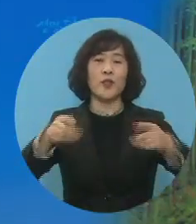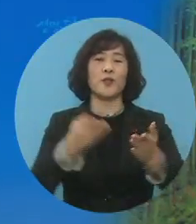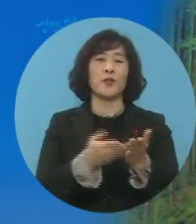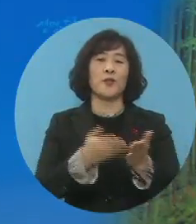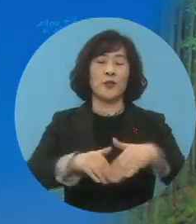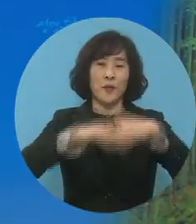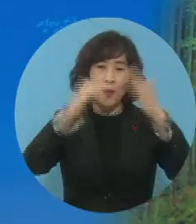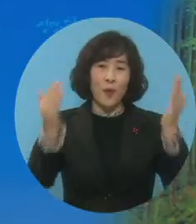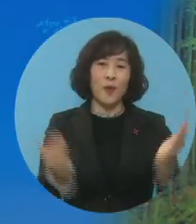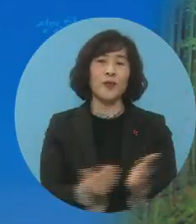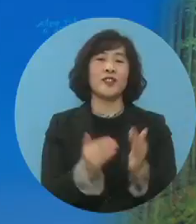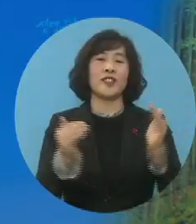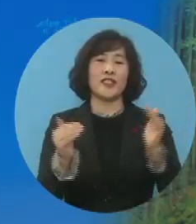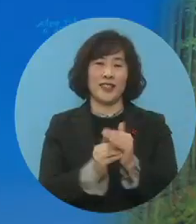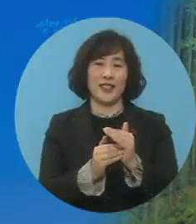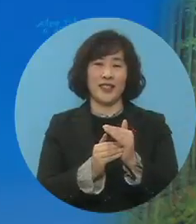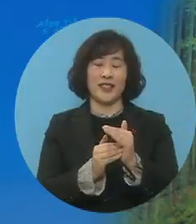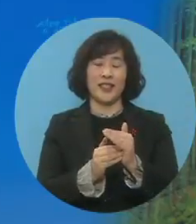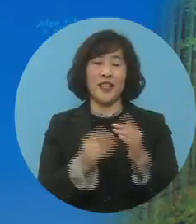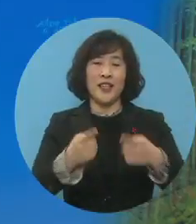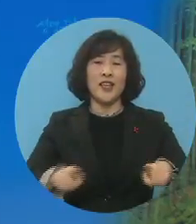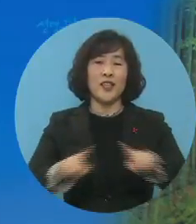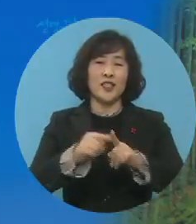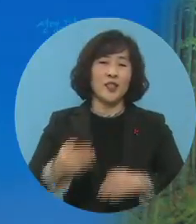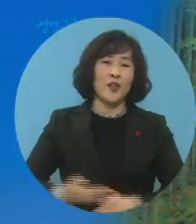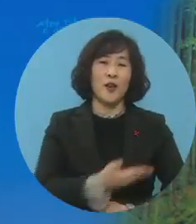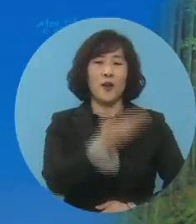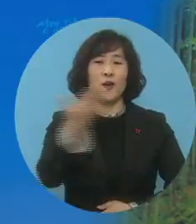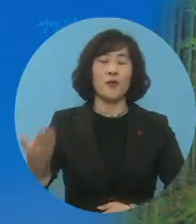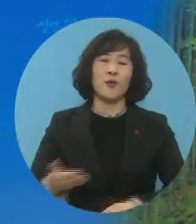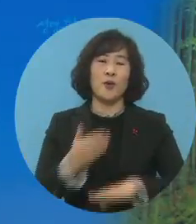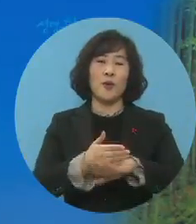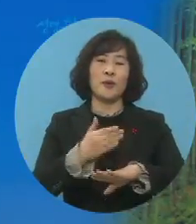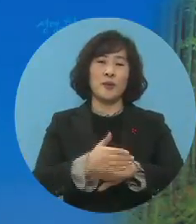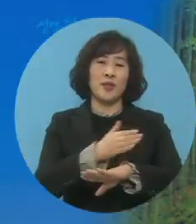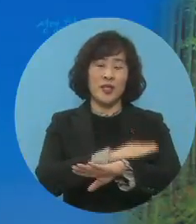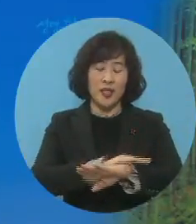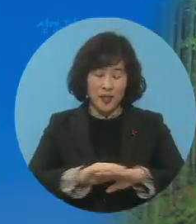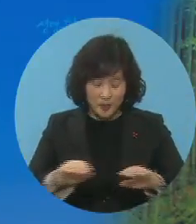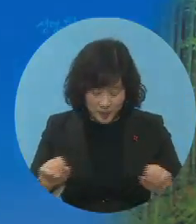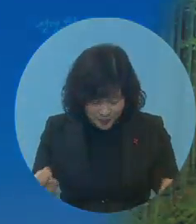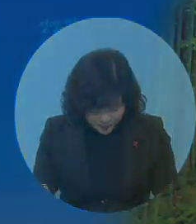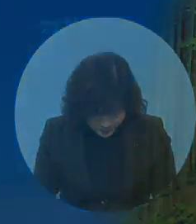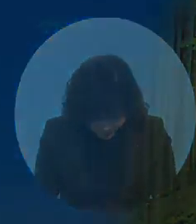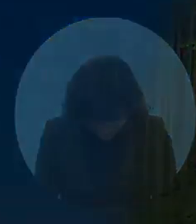생명의 땅 전남도중뉴스 여기서 마칩니다. 함께해 주신 여러분 고맙습니다.